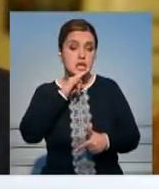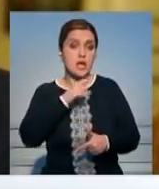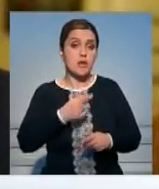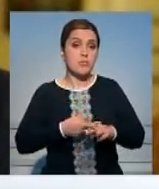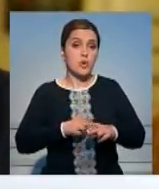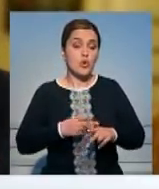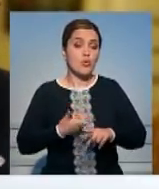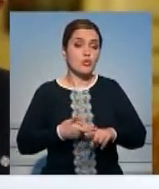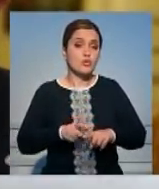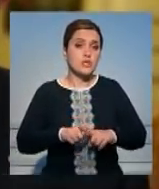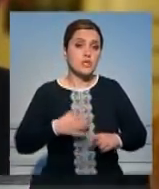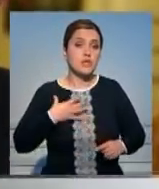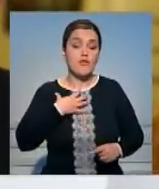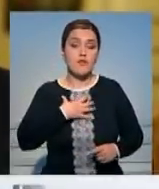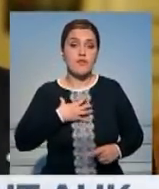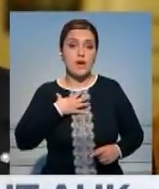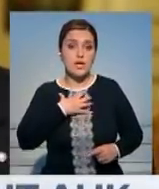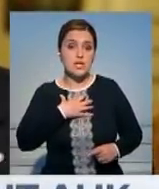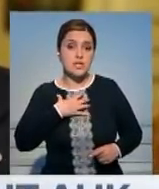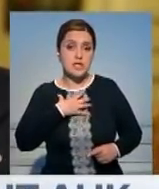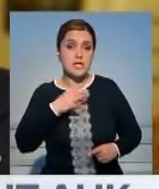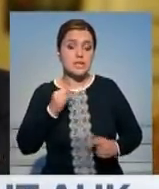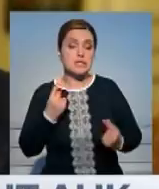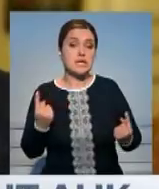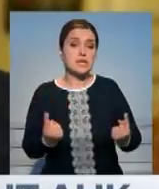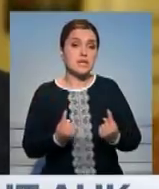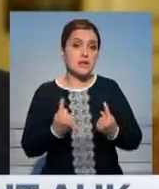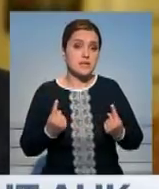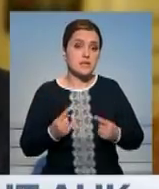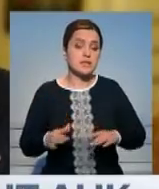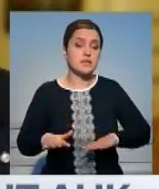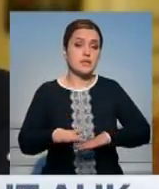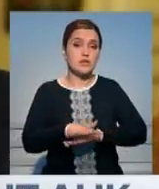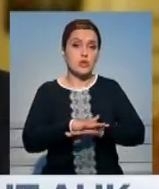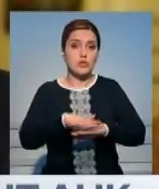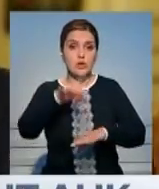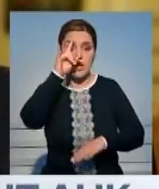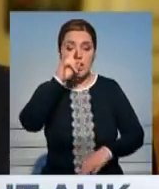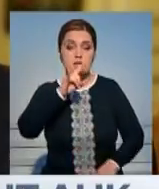важно. Это вытекает из традиций народа